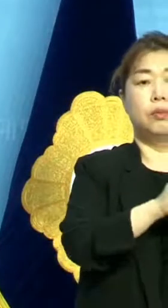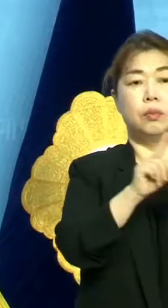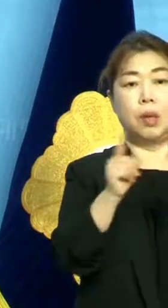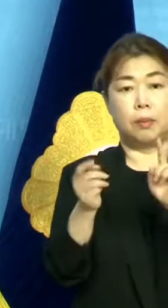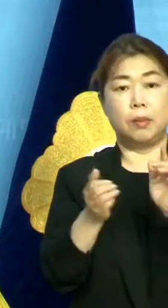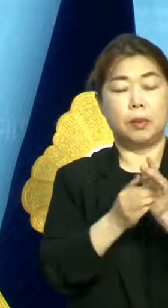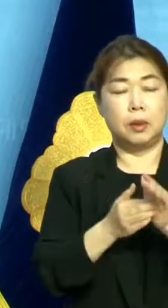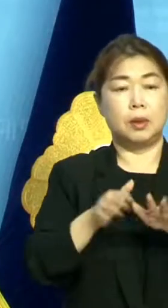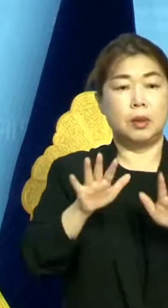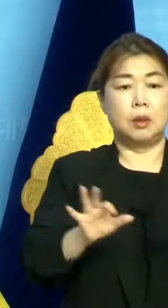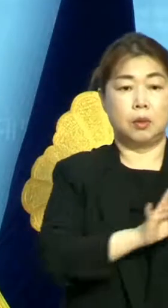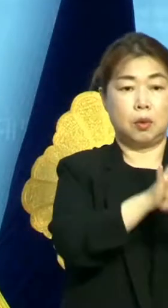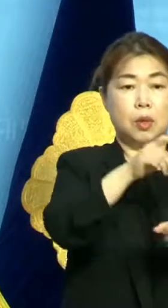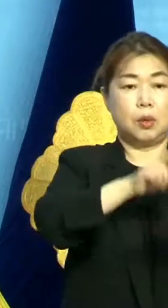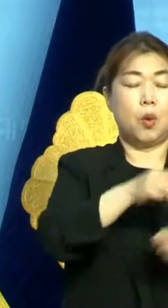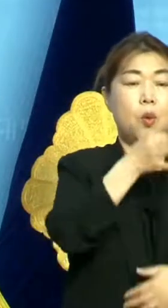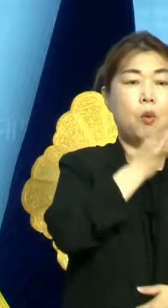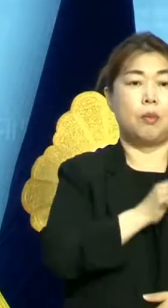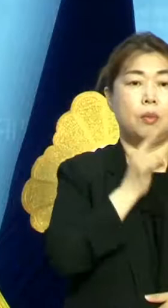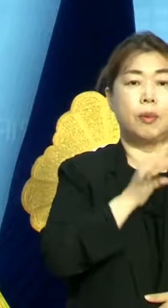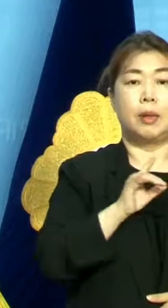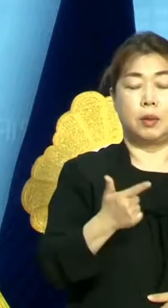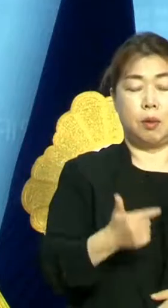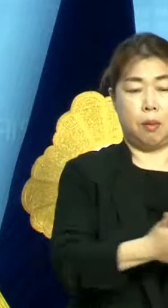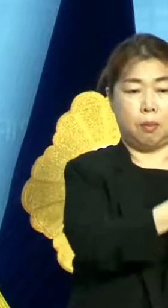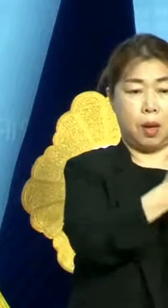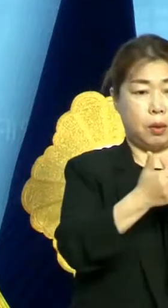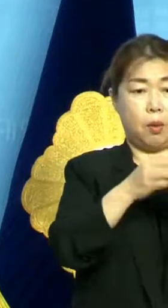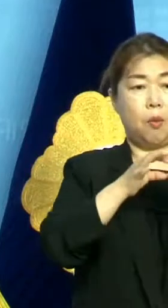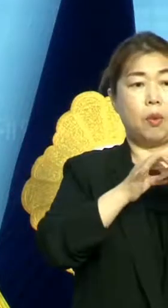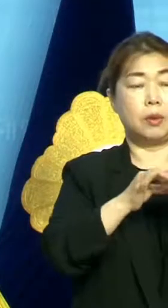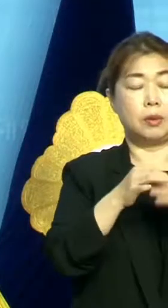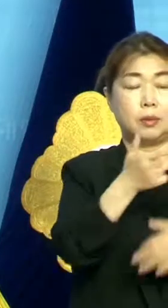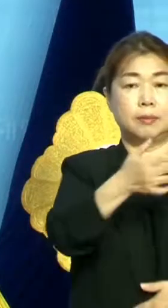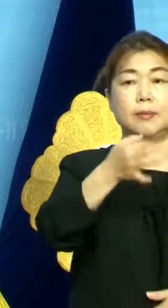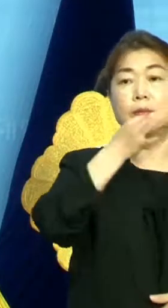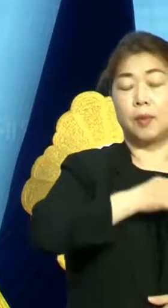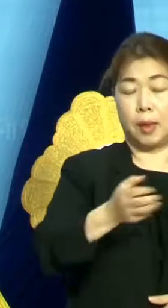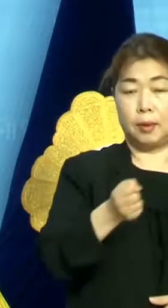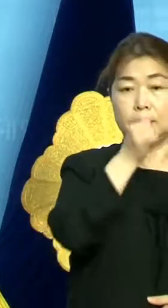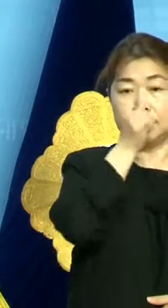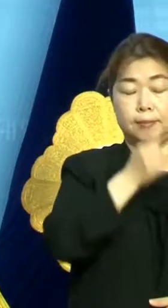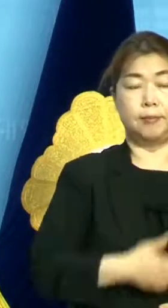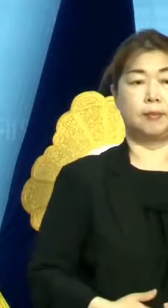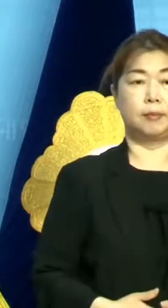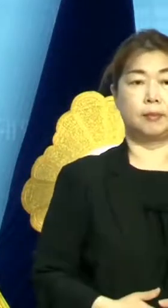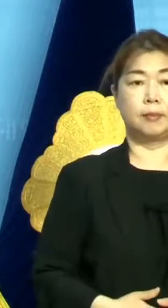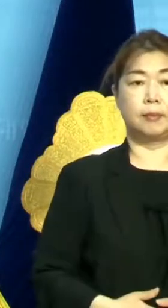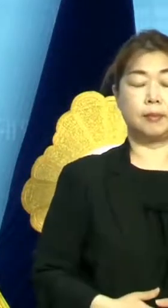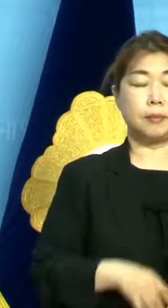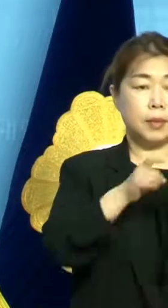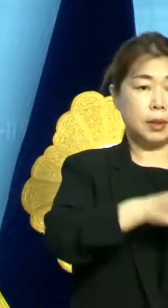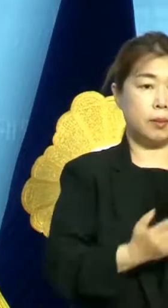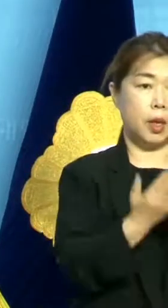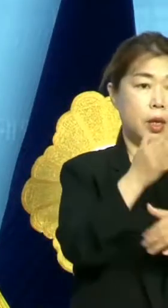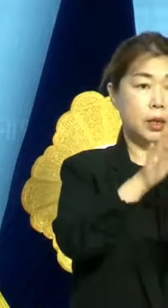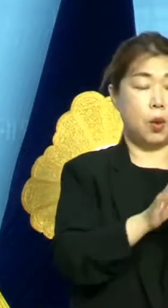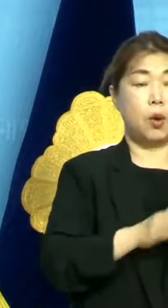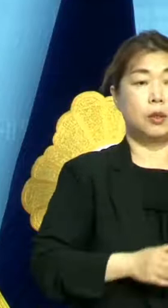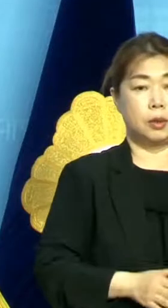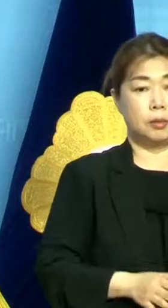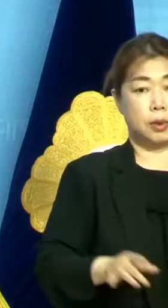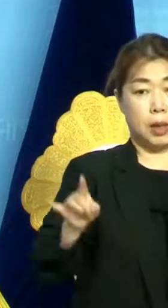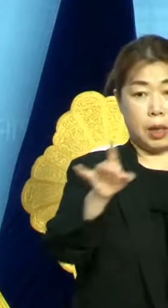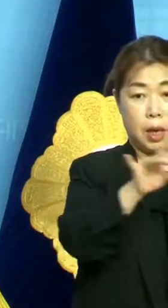지원금은 경제적 호빠 뿐만 아니라 방역대책 으로 써도 큰 효과를 가지고 있습니다 긴급 재난 지원금은